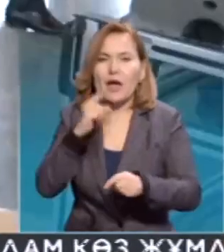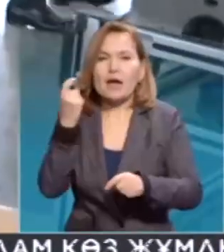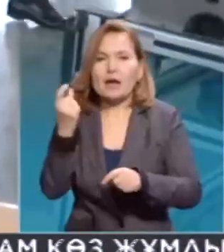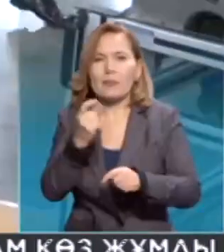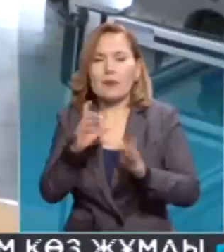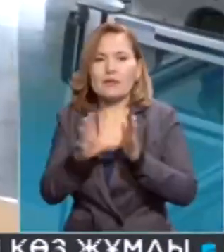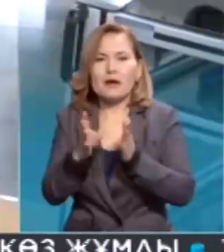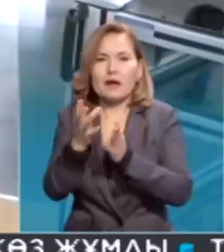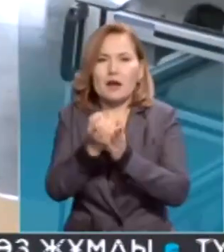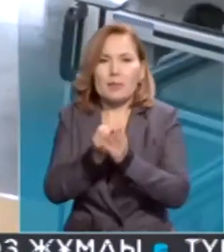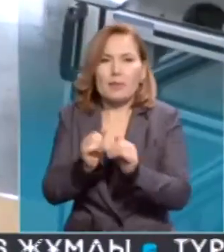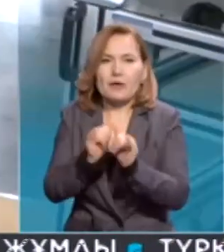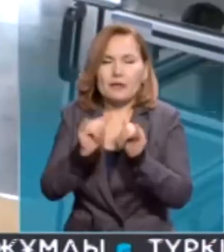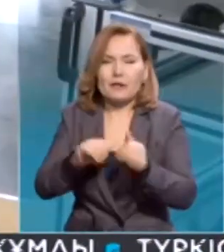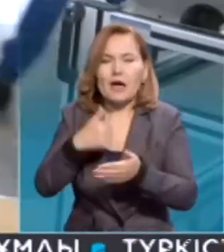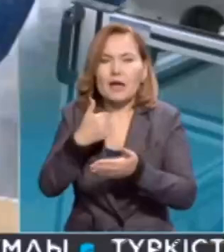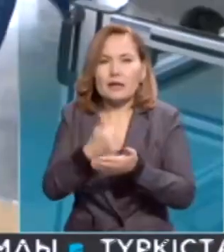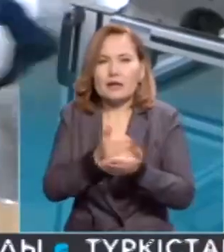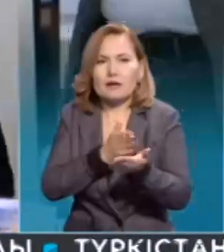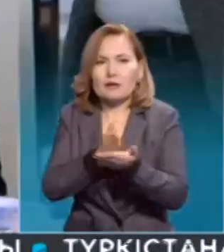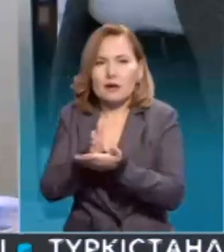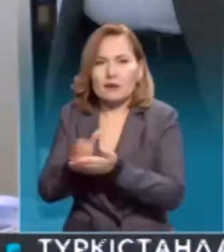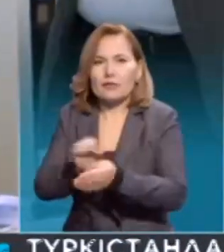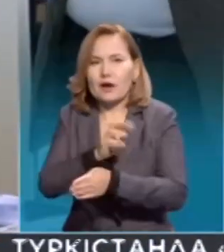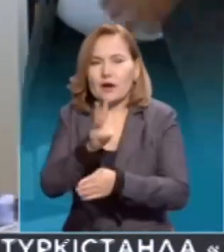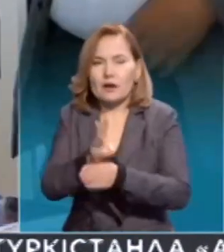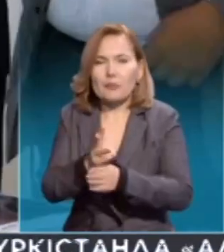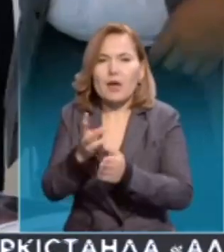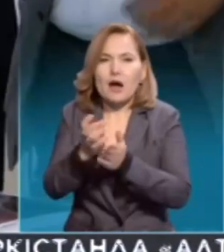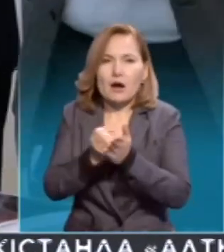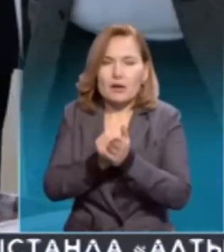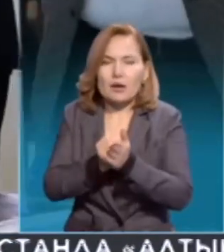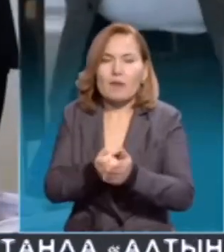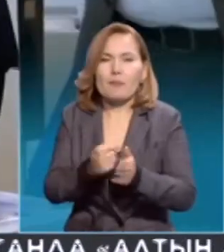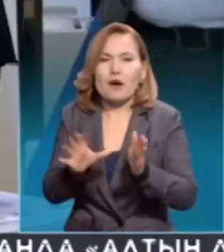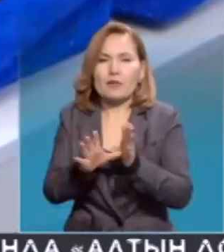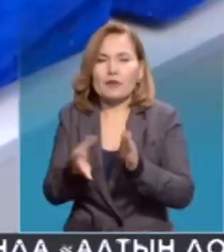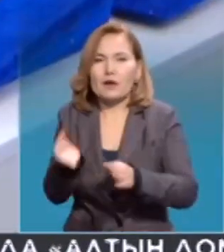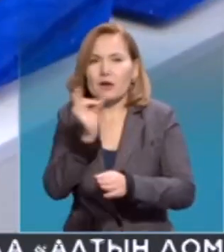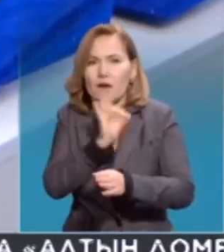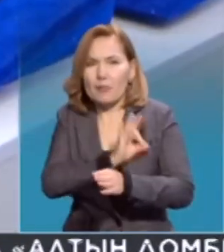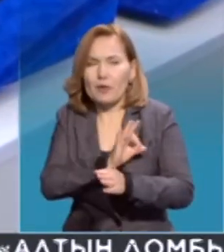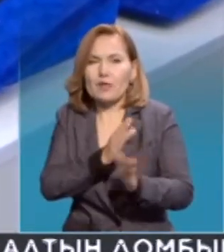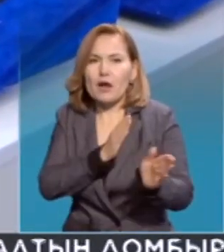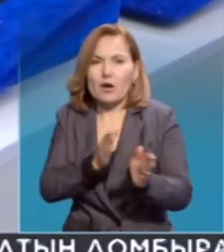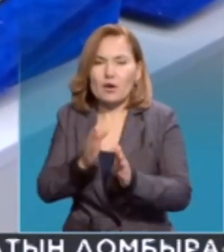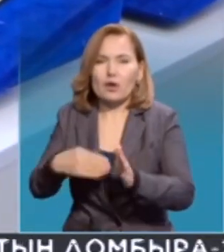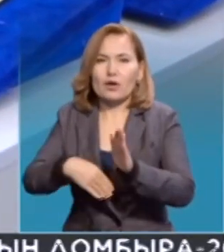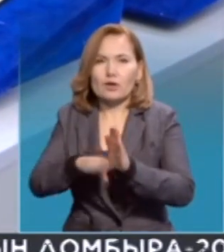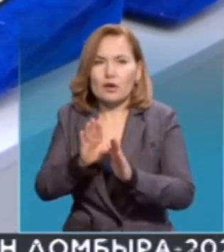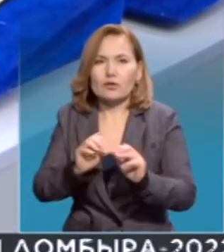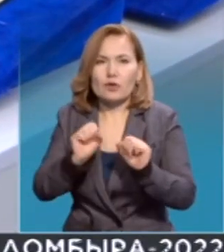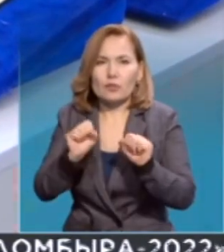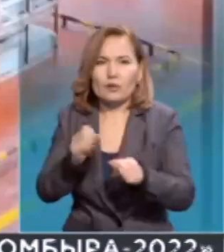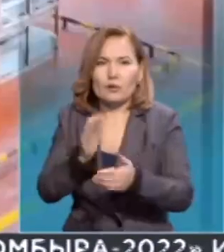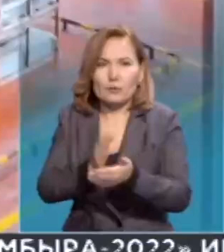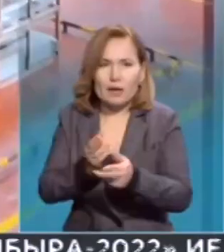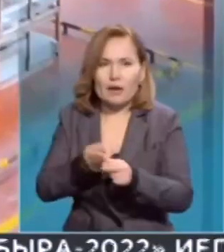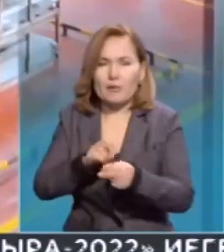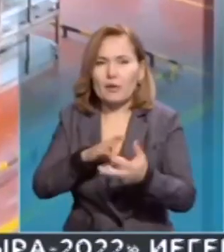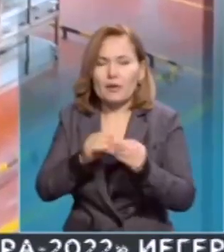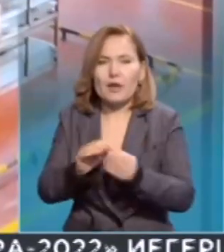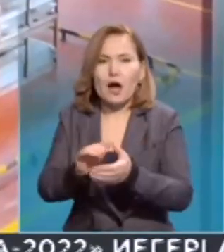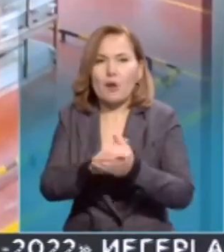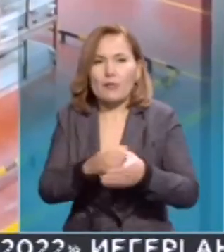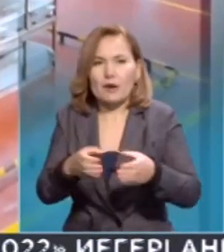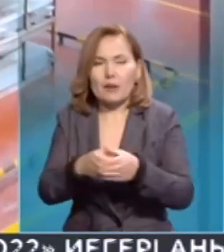энергетикалық ресурстардың негізгі түрлерімен қамтамасыз етуге, ресурстардың ортақ нарғын кезең-кезеңмен қалыптастыруға мүмкіндік береді. Сонымен қатар,